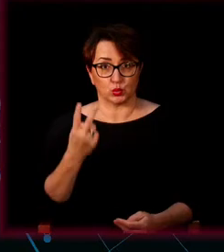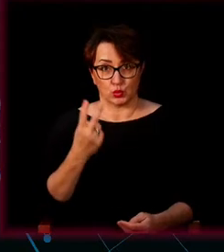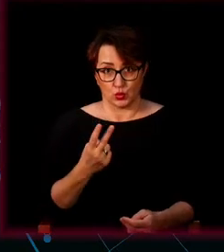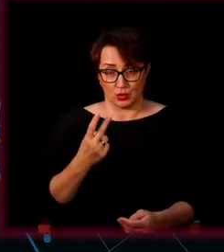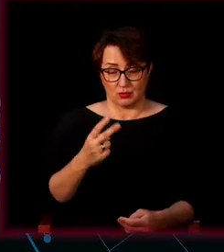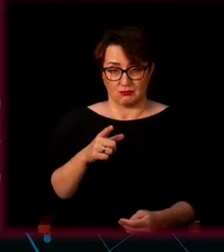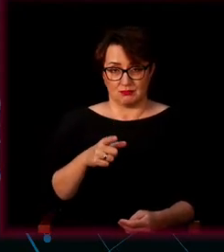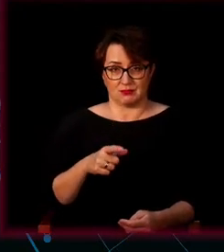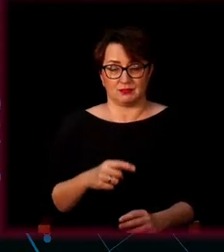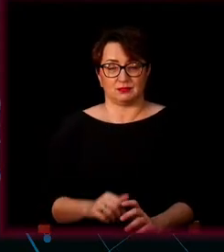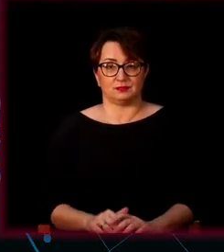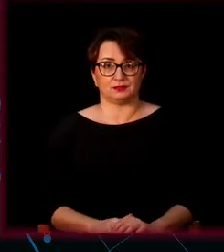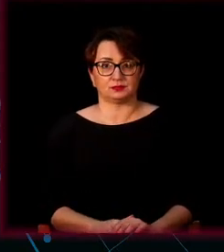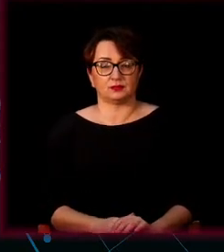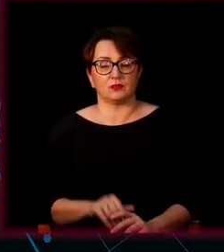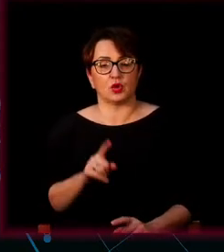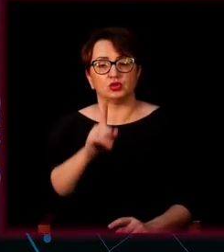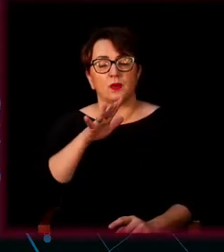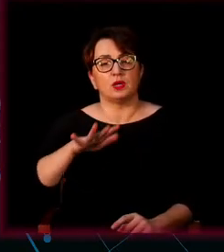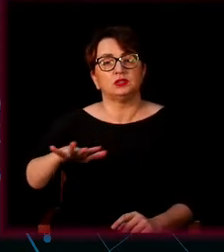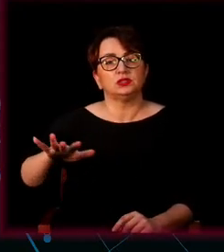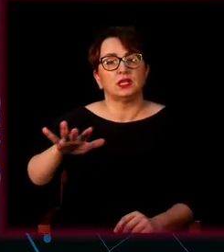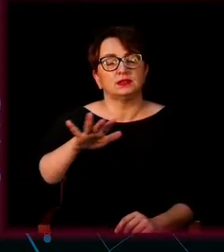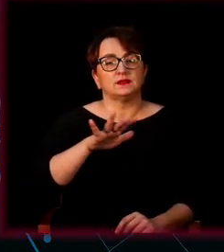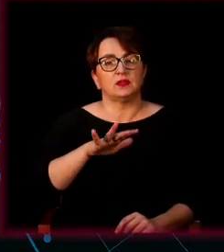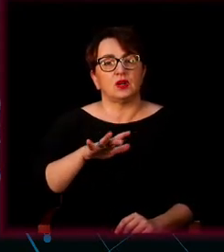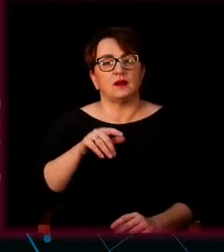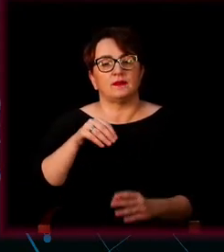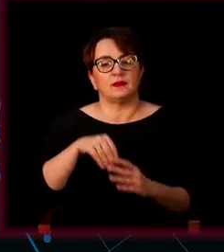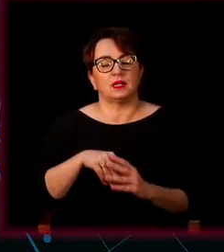Drugi aspekt tego jest taki, że jest to społeczeństwo,